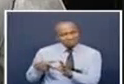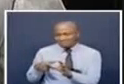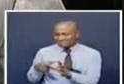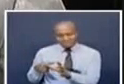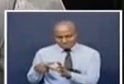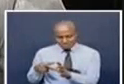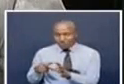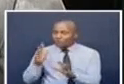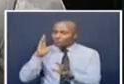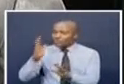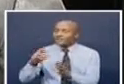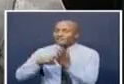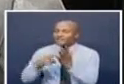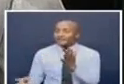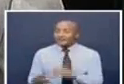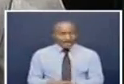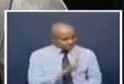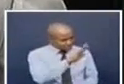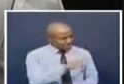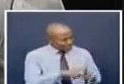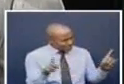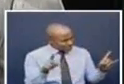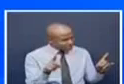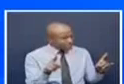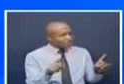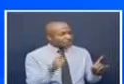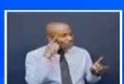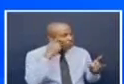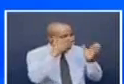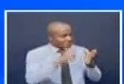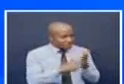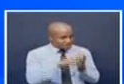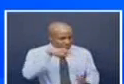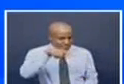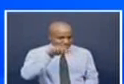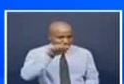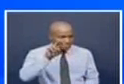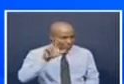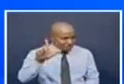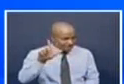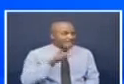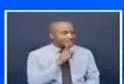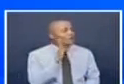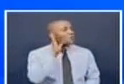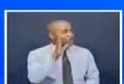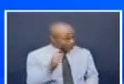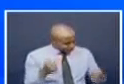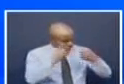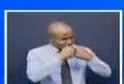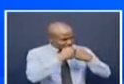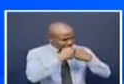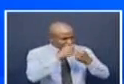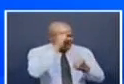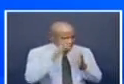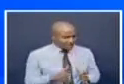inaenda ikififia sasa. Lakini wanasiasa wakubwa kama Paul Otuoma tayari wameshatangaza kwamba watajitosa katika kinyang'anyiro cha ugavana. Huoni